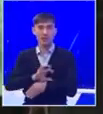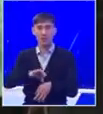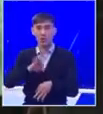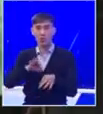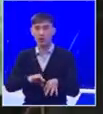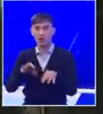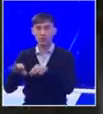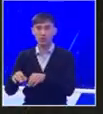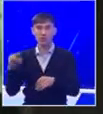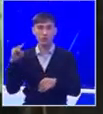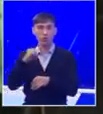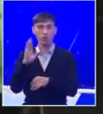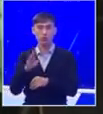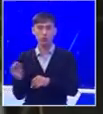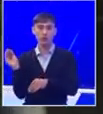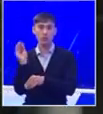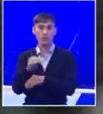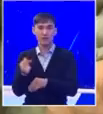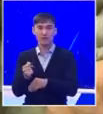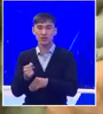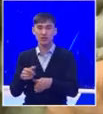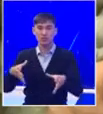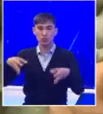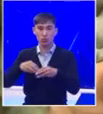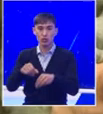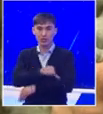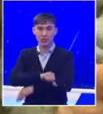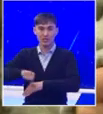самолеты будут отправлены по мере сбора граждан на